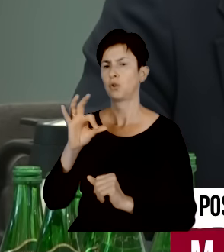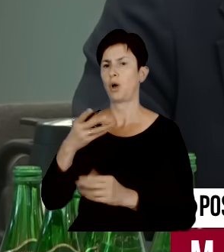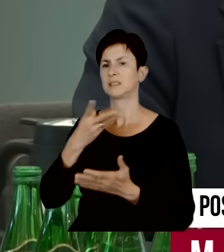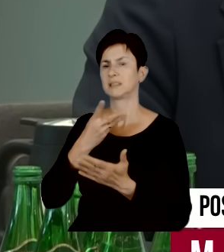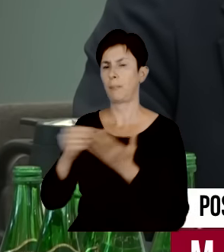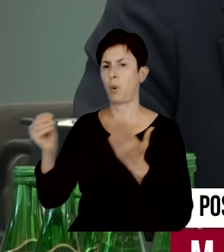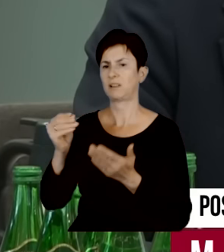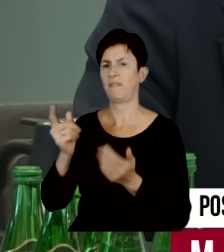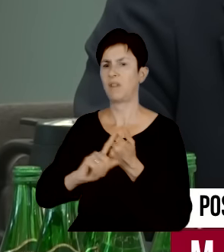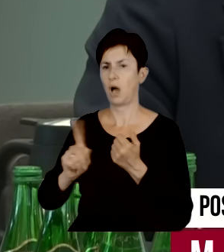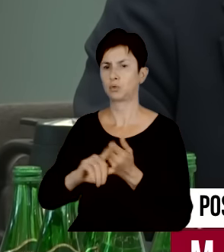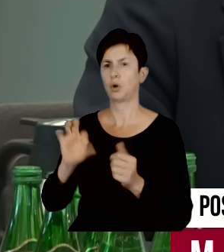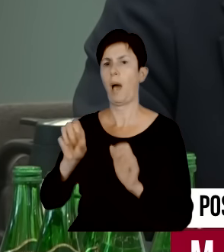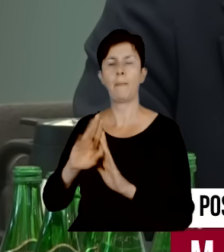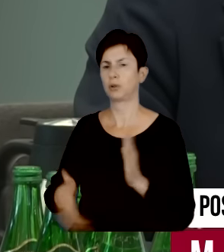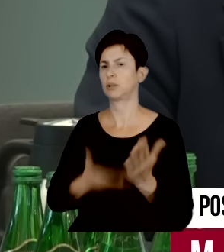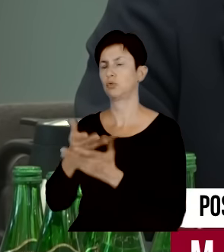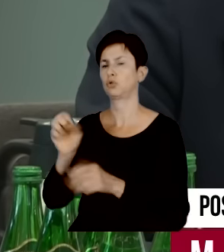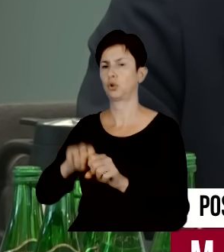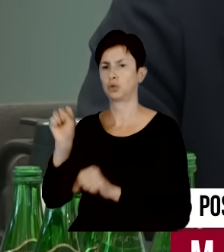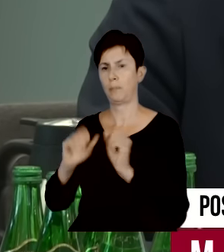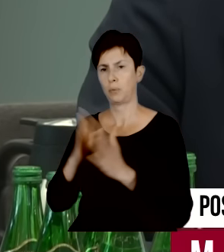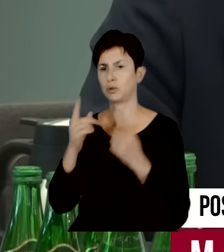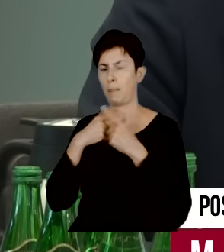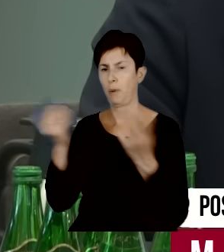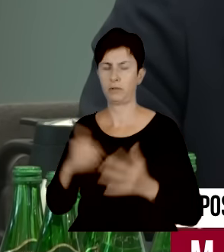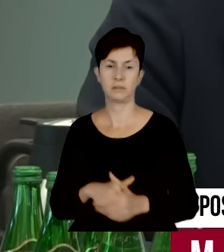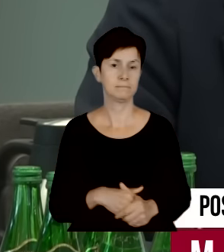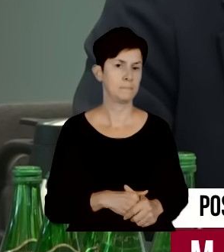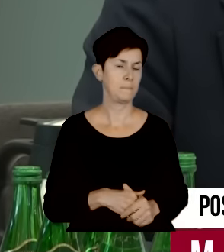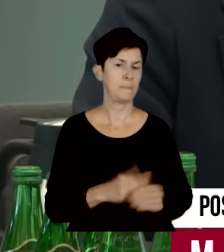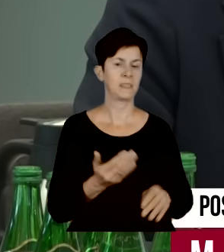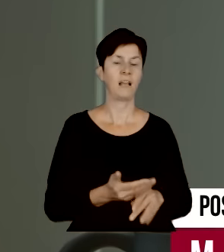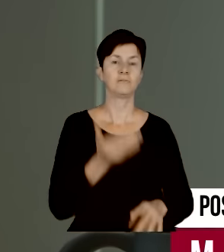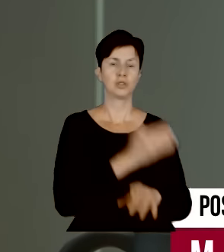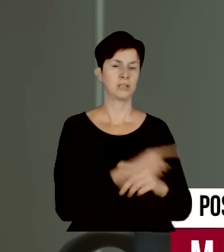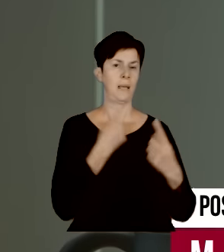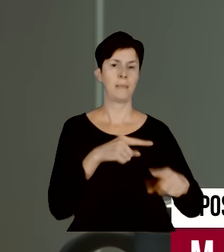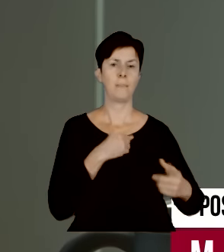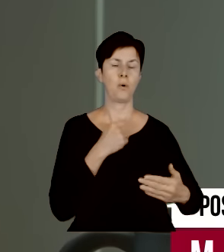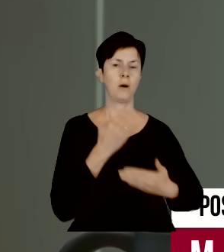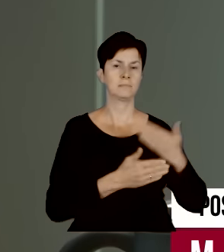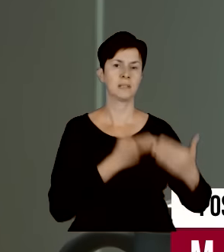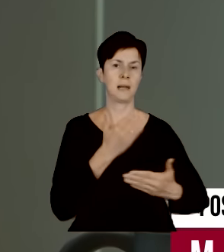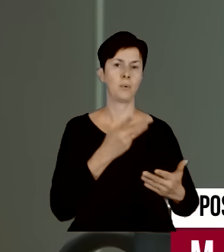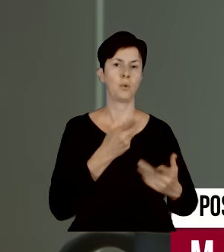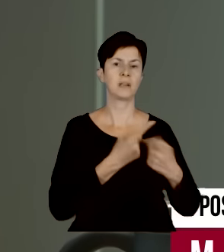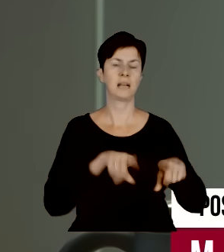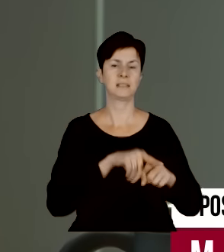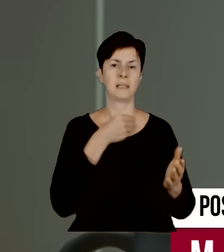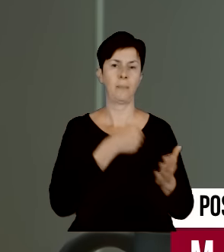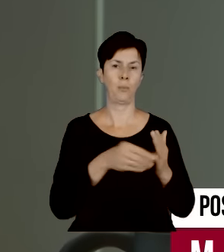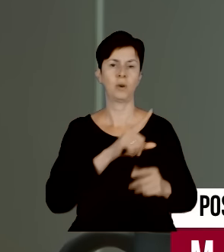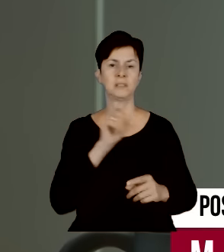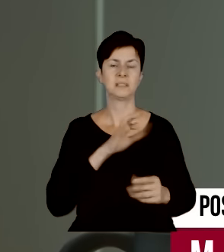sądzić Dlaczego proszę powiedź opinii publicznej Dlaczego nie było wcześniej trybu realizacji zapłaty za poniesione